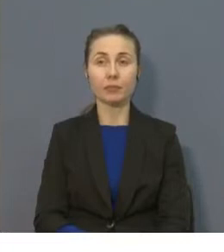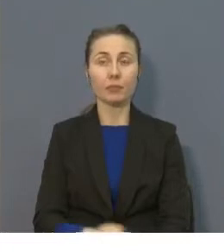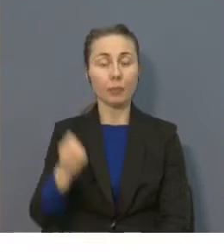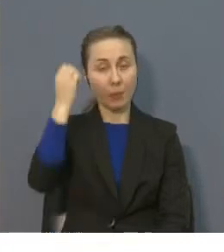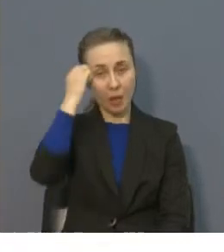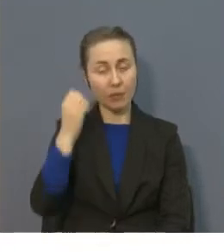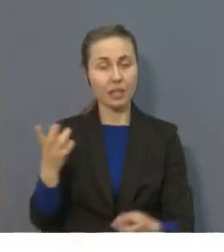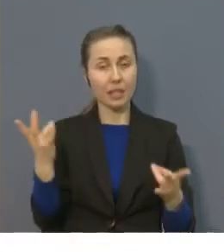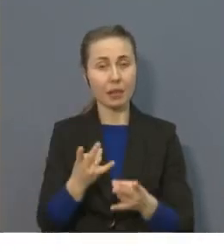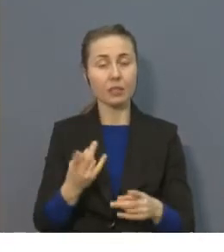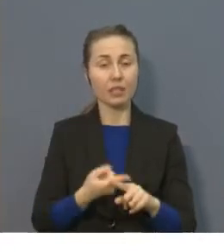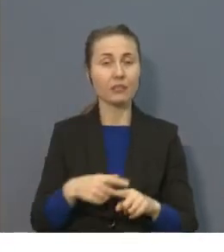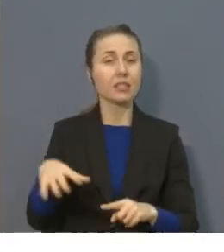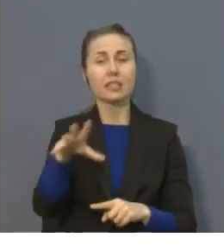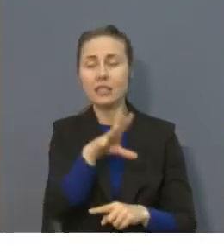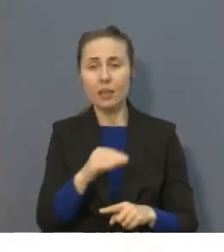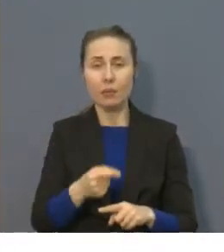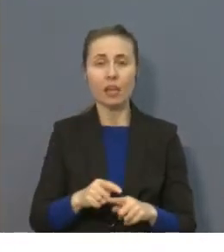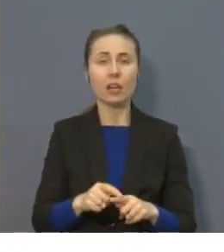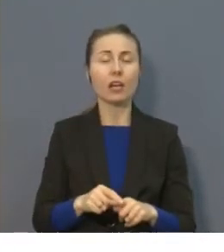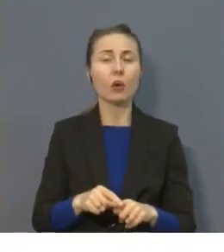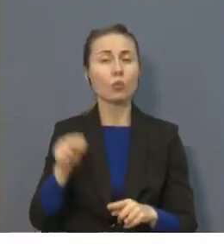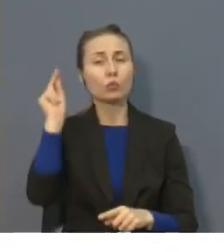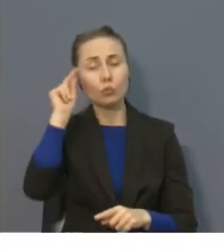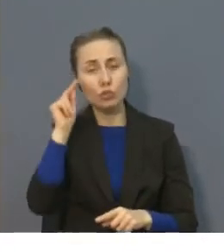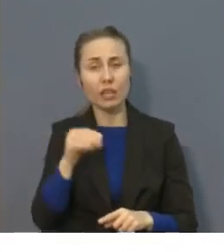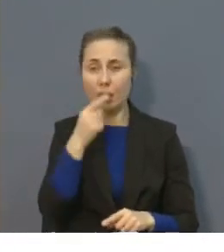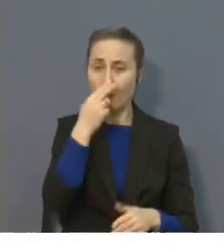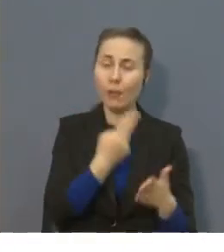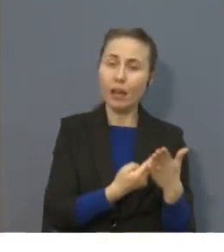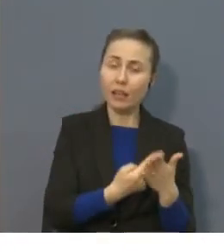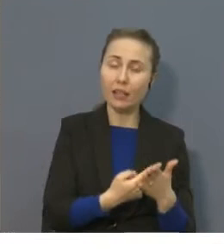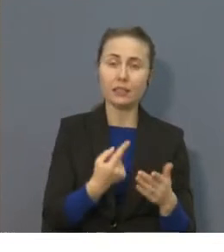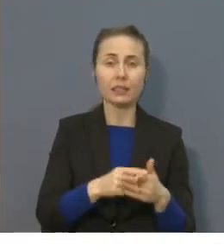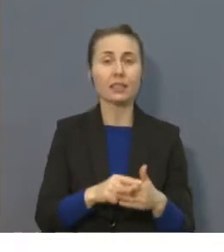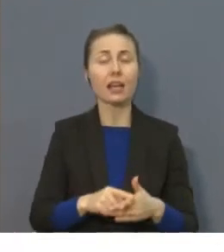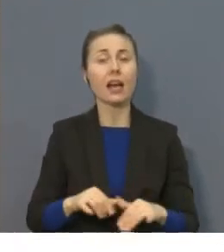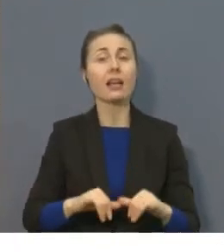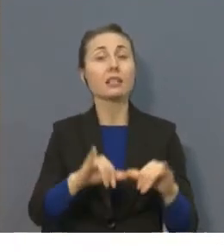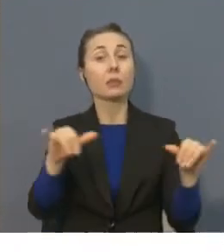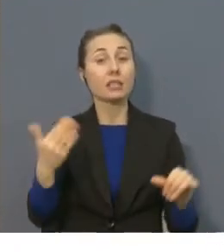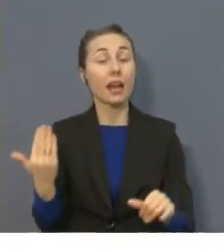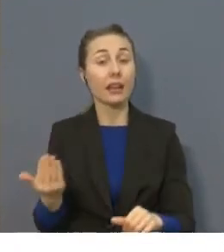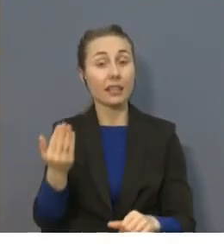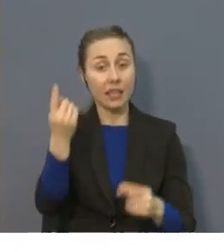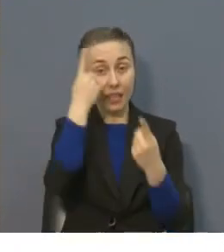түйуіміз керек, ал осы жадымызға түйу үшін әрине ол ескерткіштер көн көлемінде ашылып, осылай жаңағы көркем